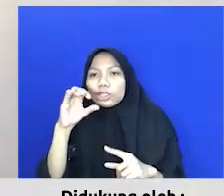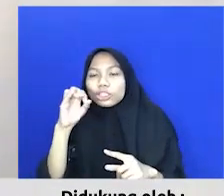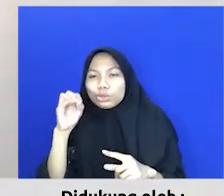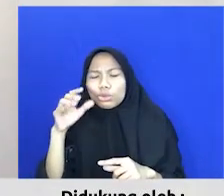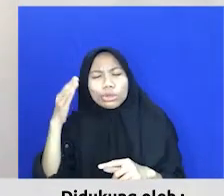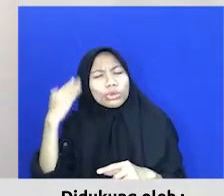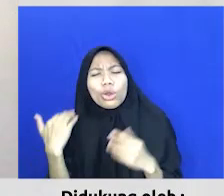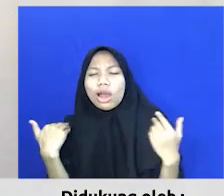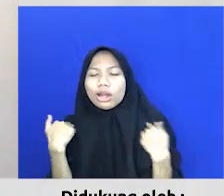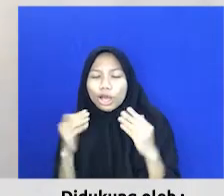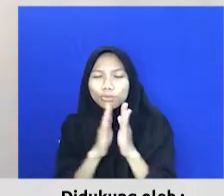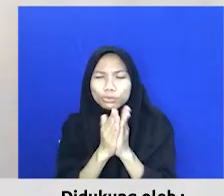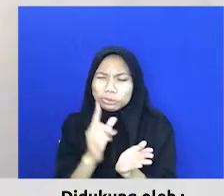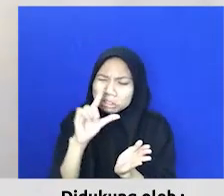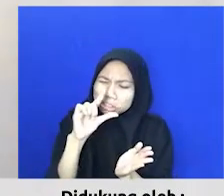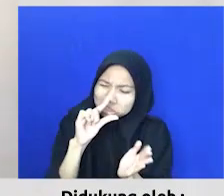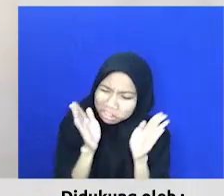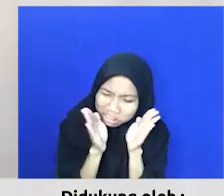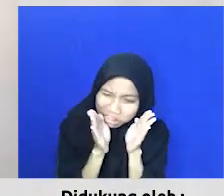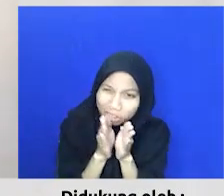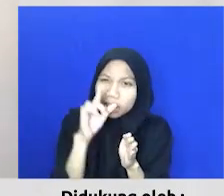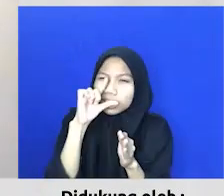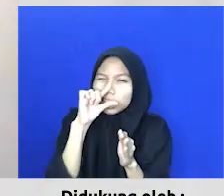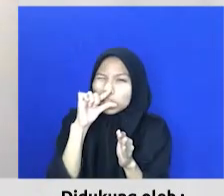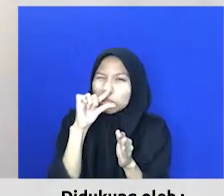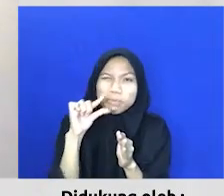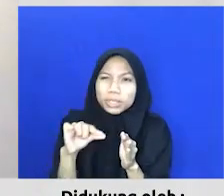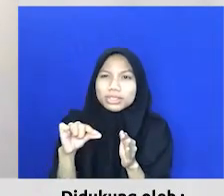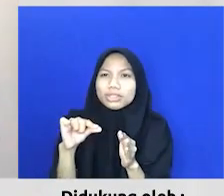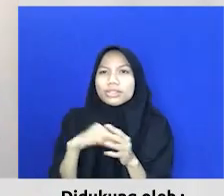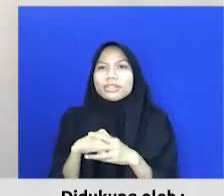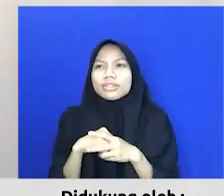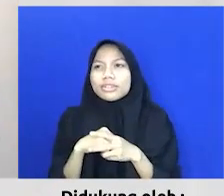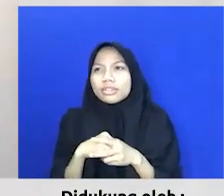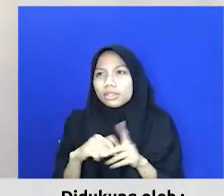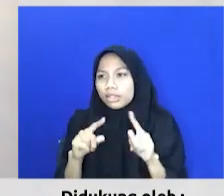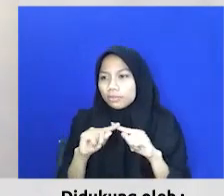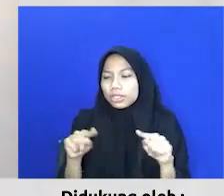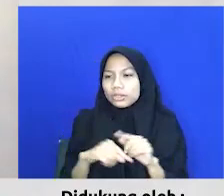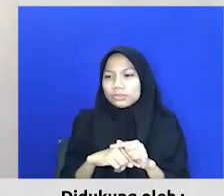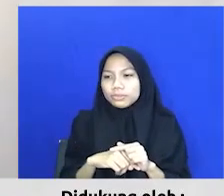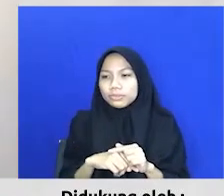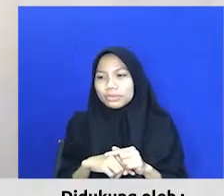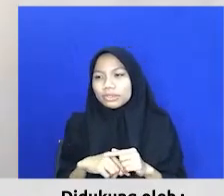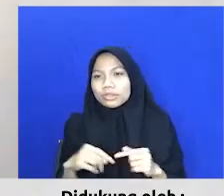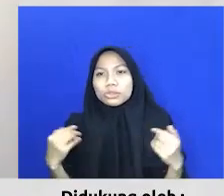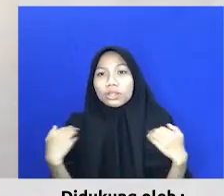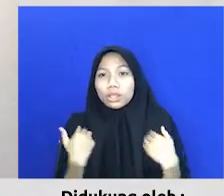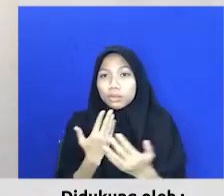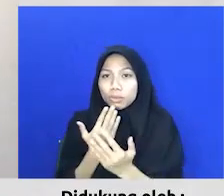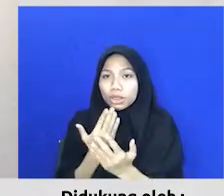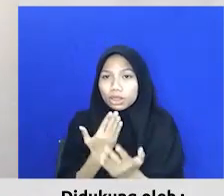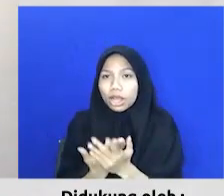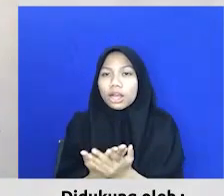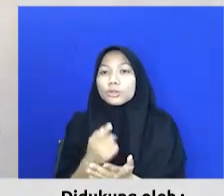kita bawakan, tetapi bisa kita hidupkan dalam apa ya, pemikiran penonton.